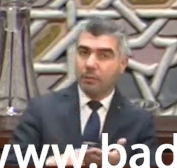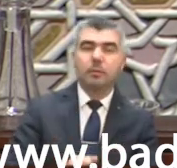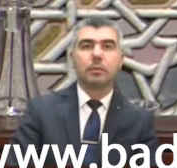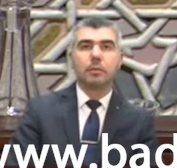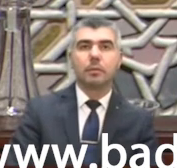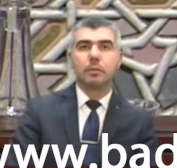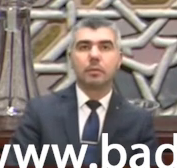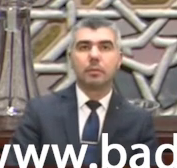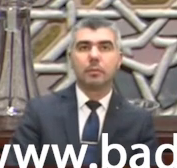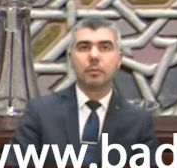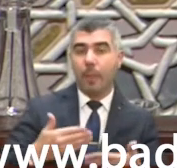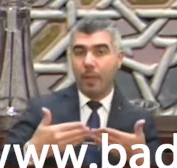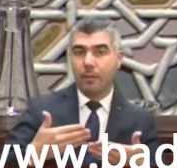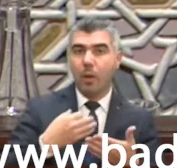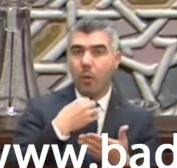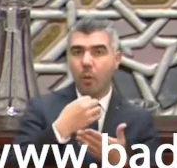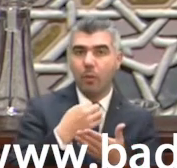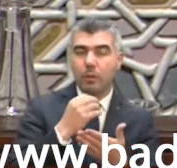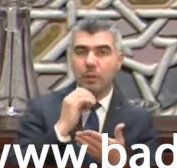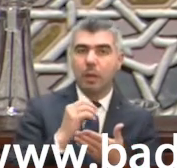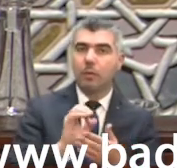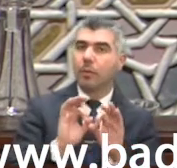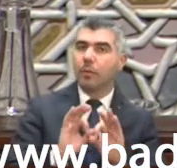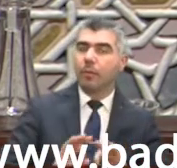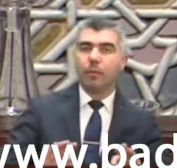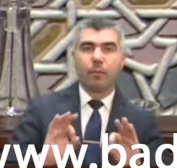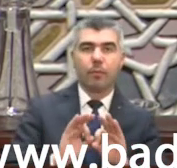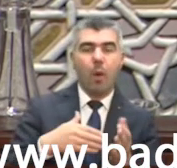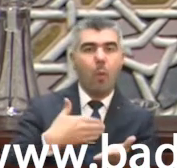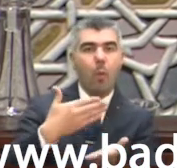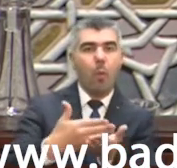من المفروض أنك الآن ما تناولش الكلمة، ومن المفروض أننا